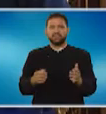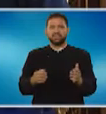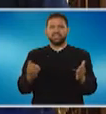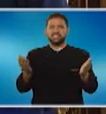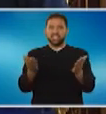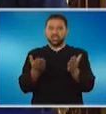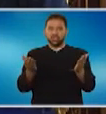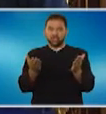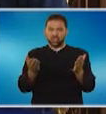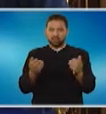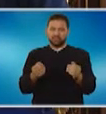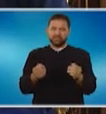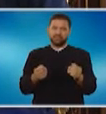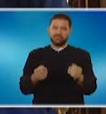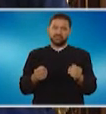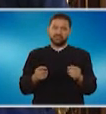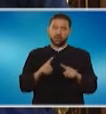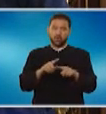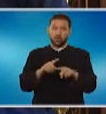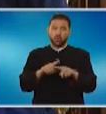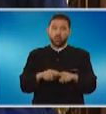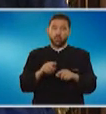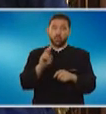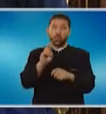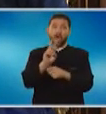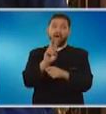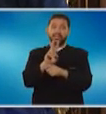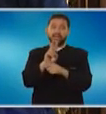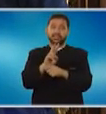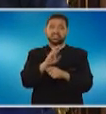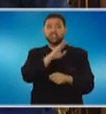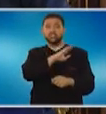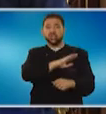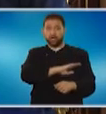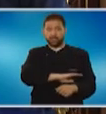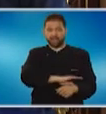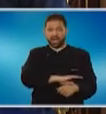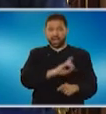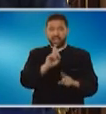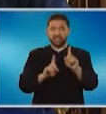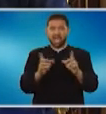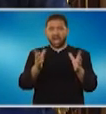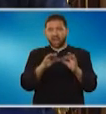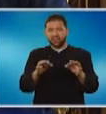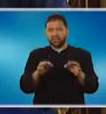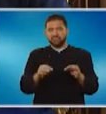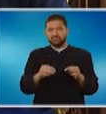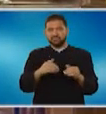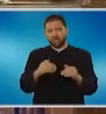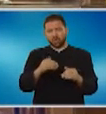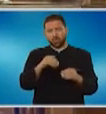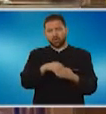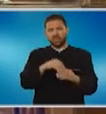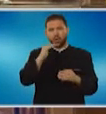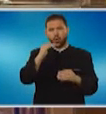ceva efectiv. Se citește cu atenție și cu răbdare. Dacă ar fi să o iau așa, în